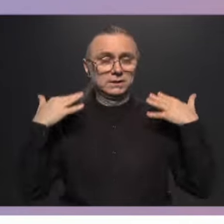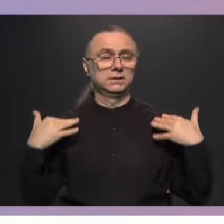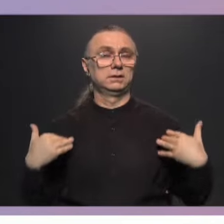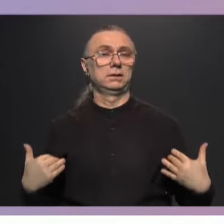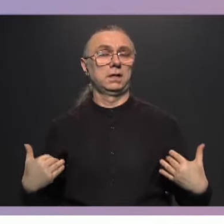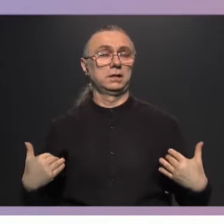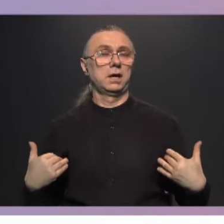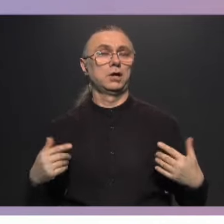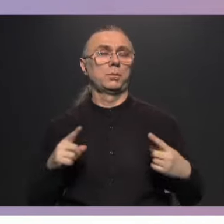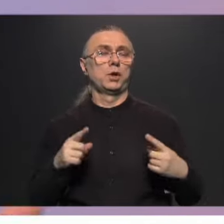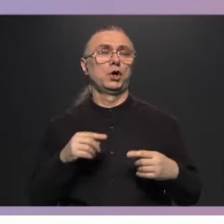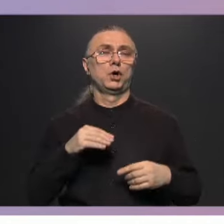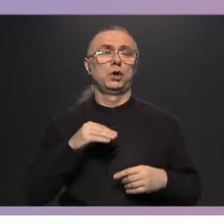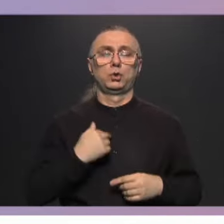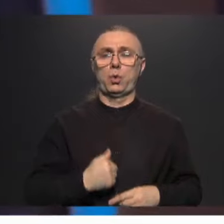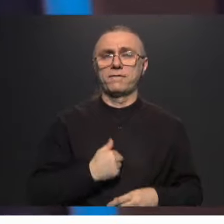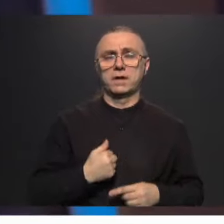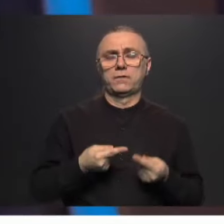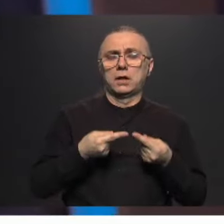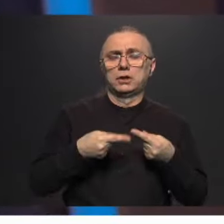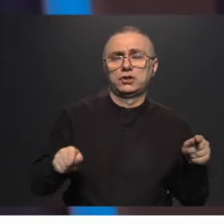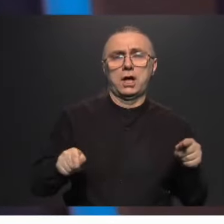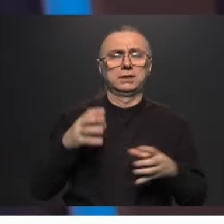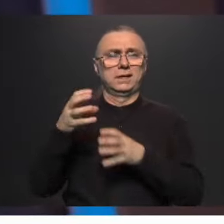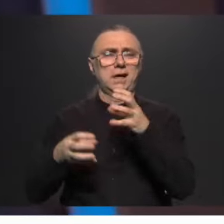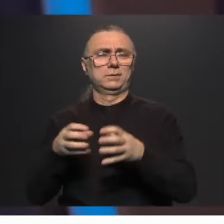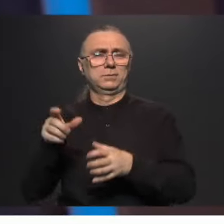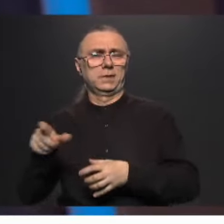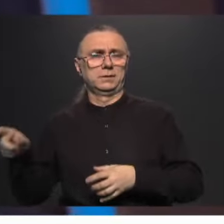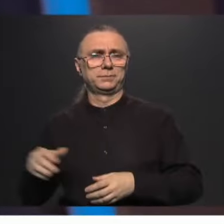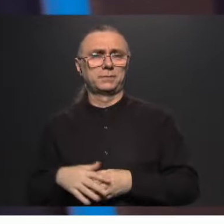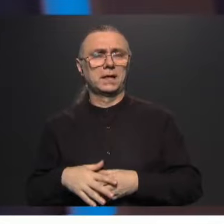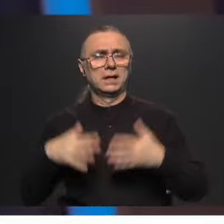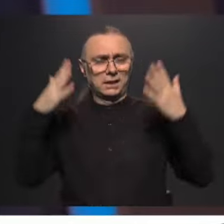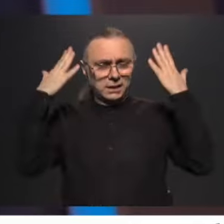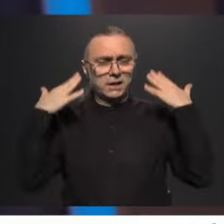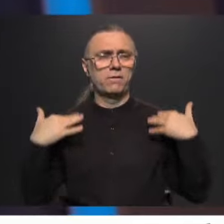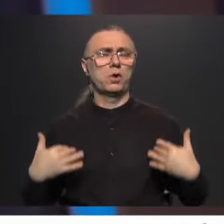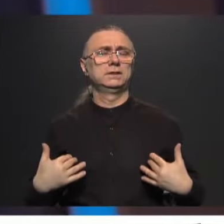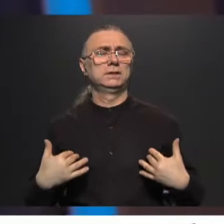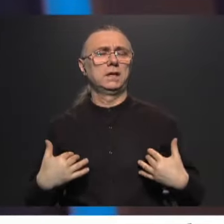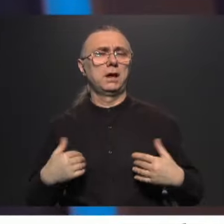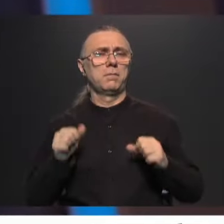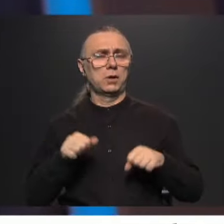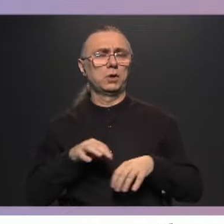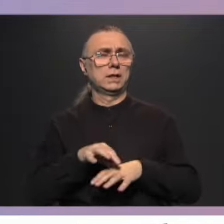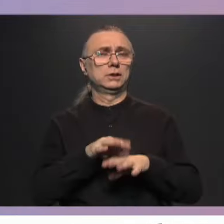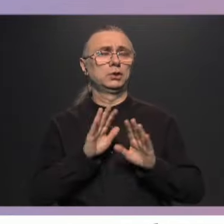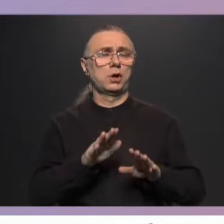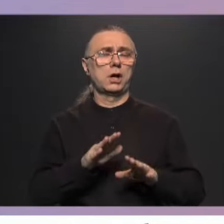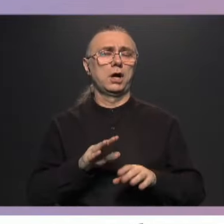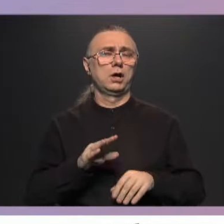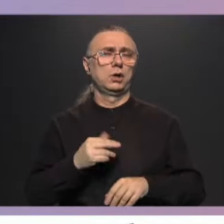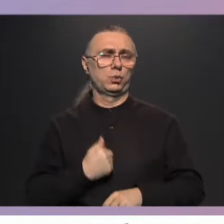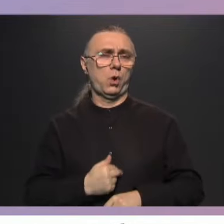короткая стрижка, да, то есть, но длинные волосы носить могли только духовенство, и тем самым они отличались. Тогда еще